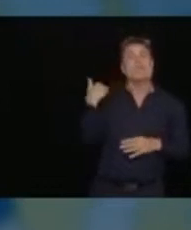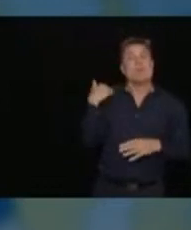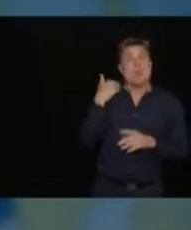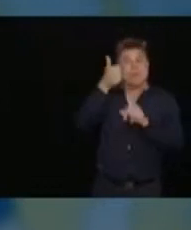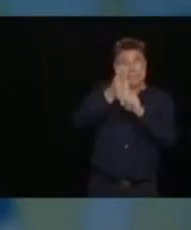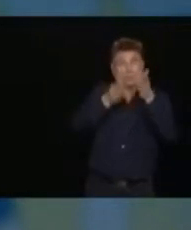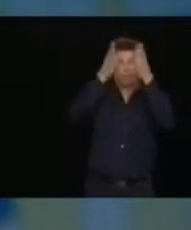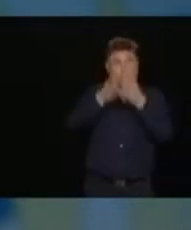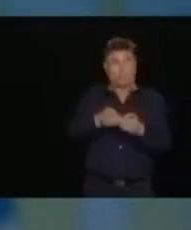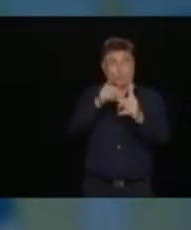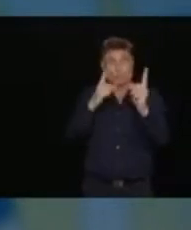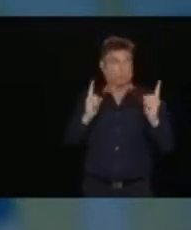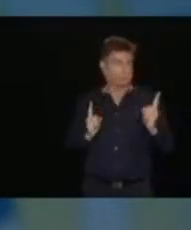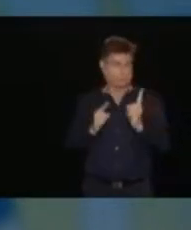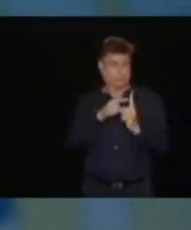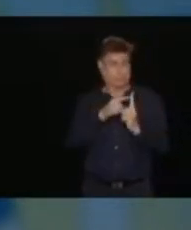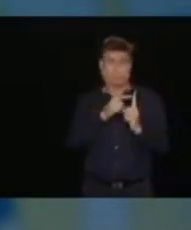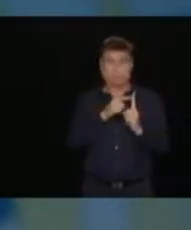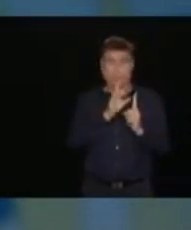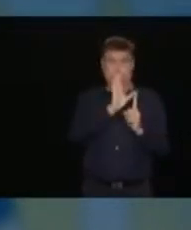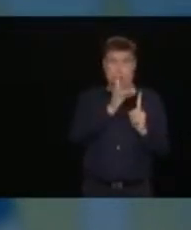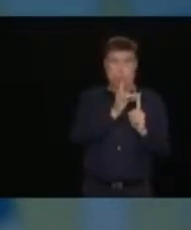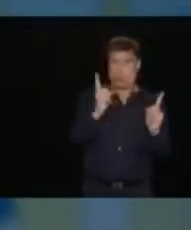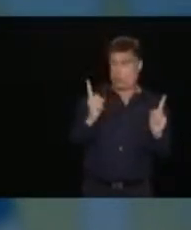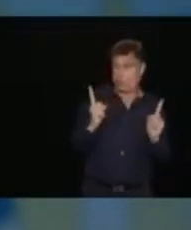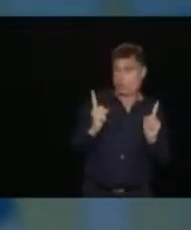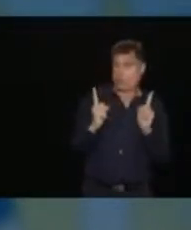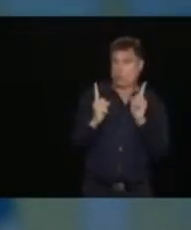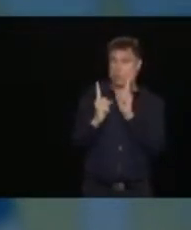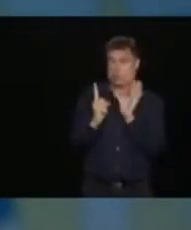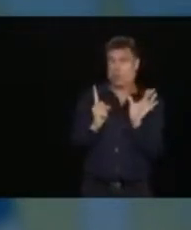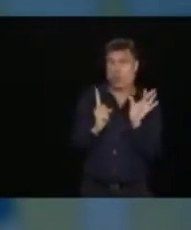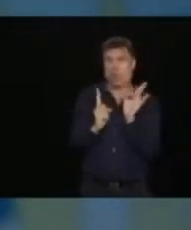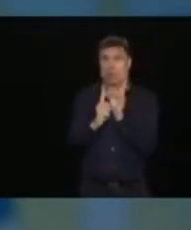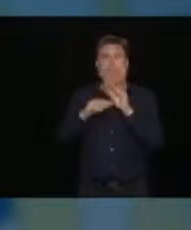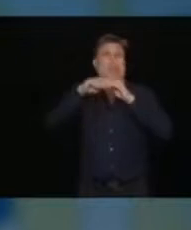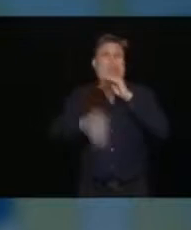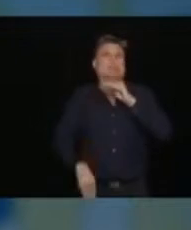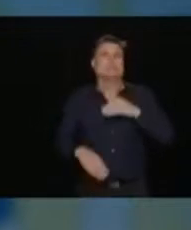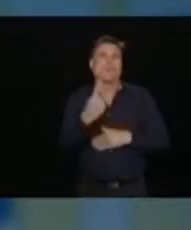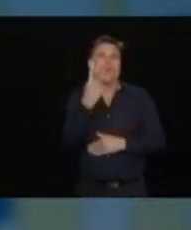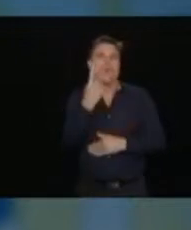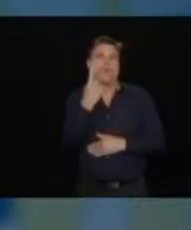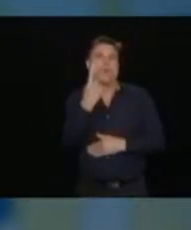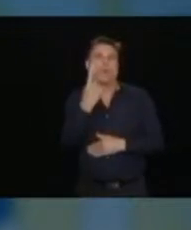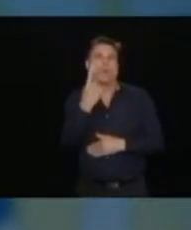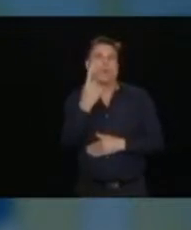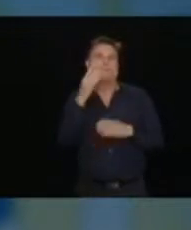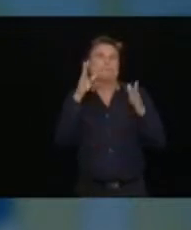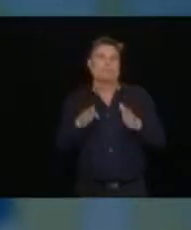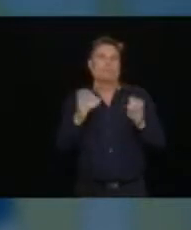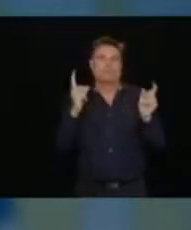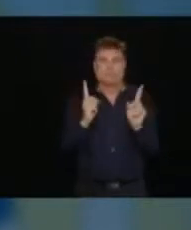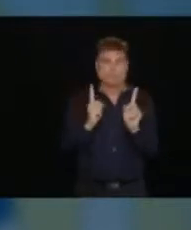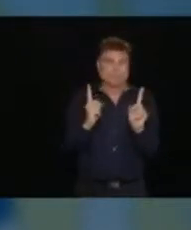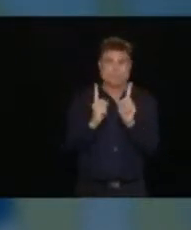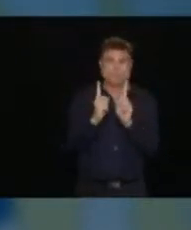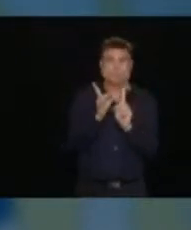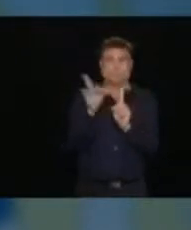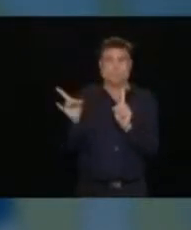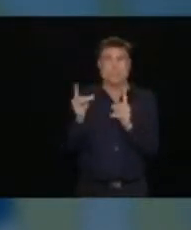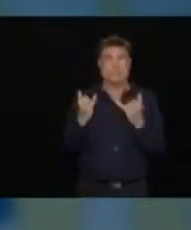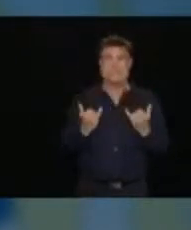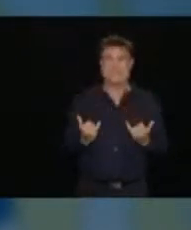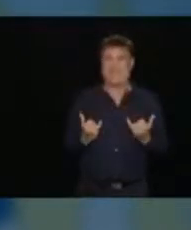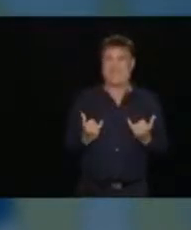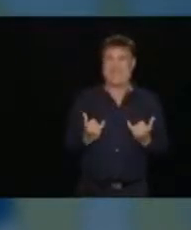曲线。那么从3月份开始，一直到了4月份、5月份、6月份都在低于1个人，6月初开